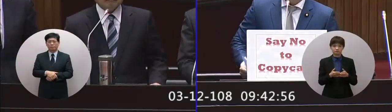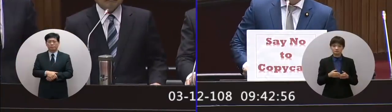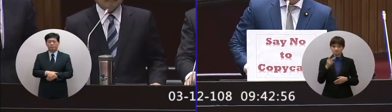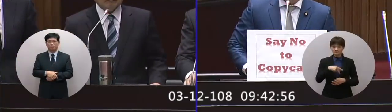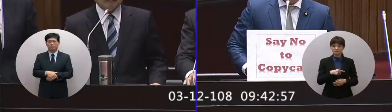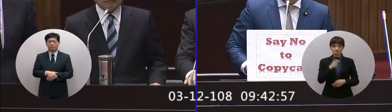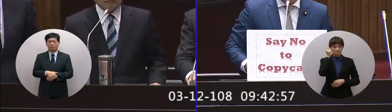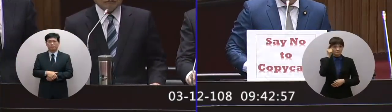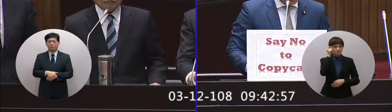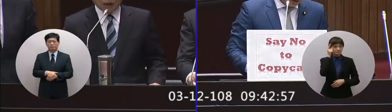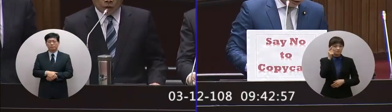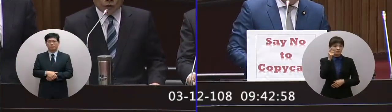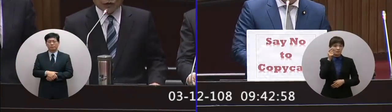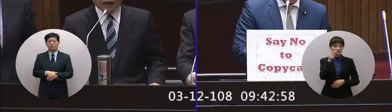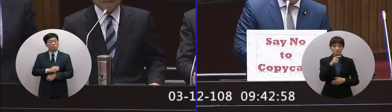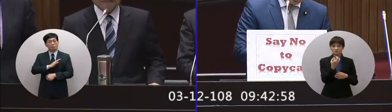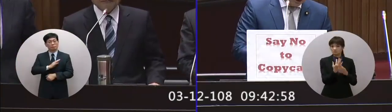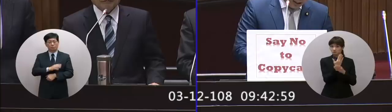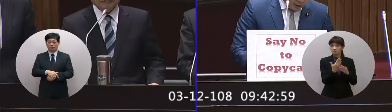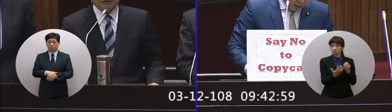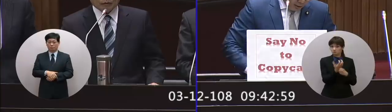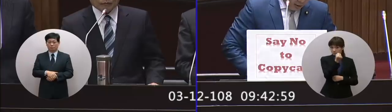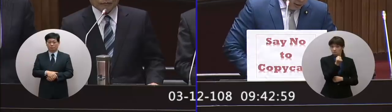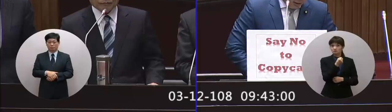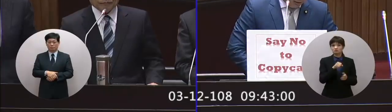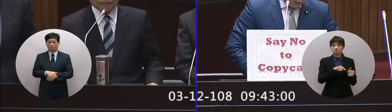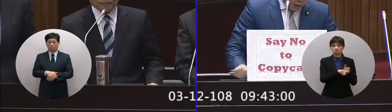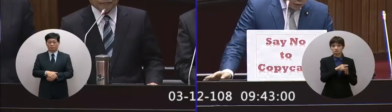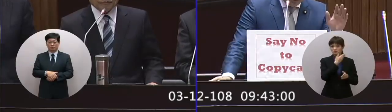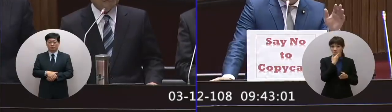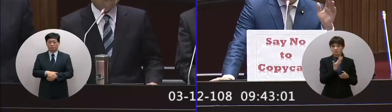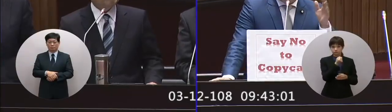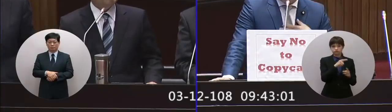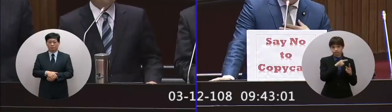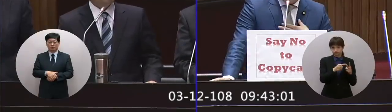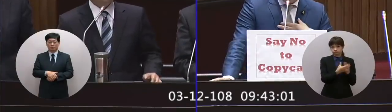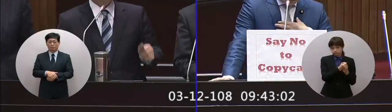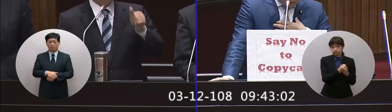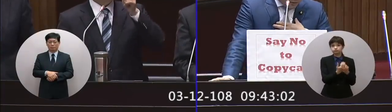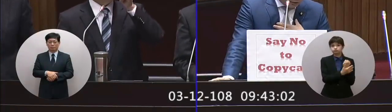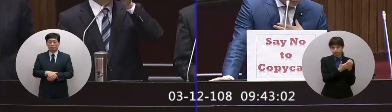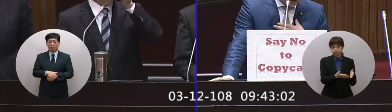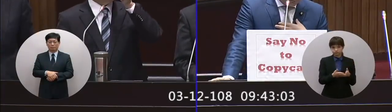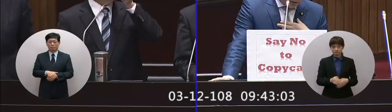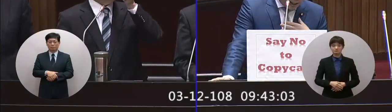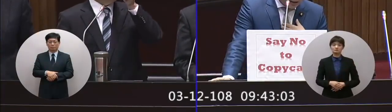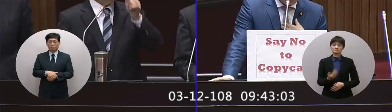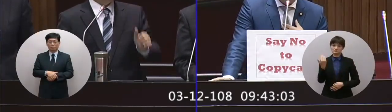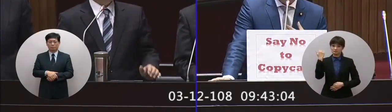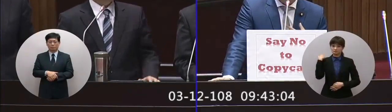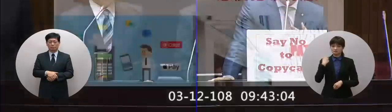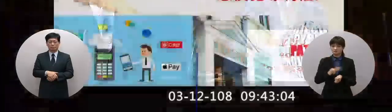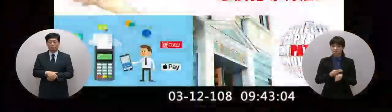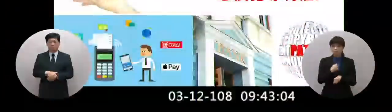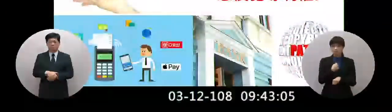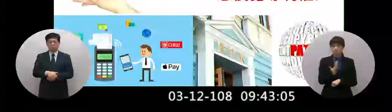保护智慧财产权跟专利权，这里 一定的、啊， 好不好？过去啊，我们的技术都是我们自主的，站在